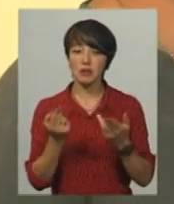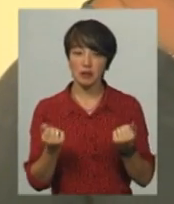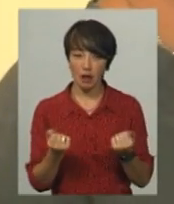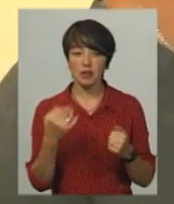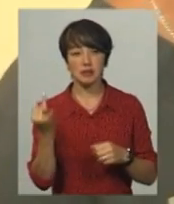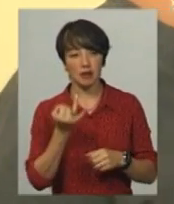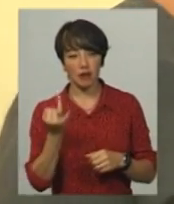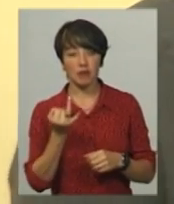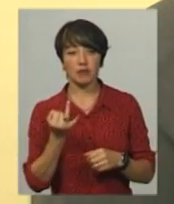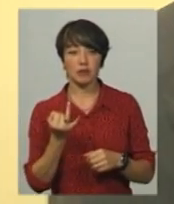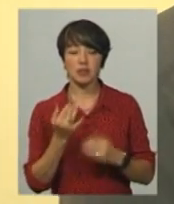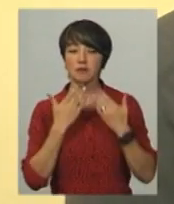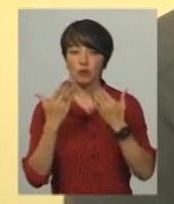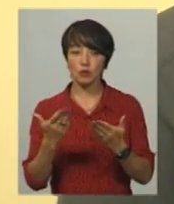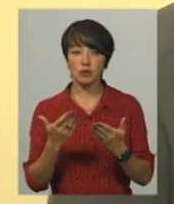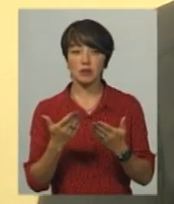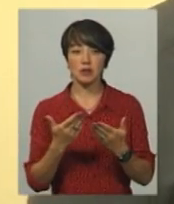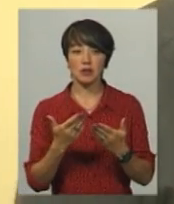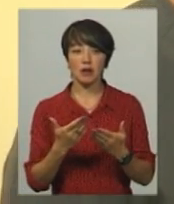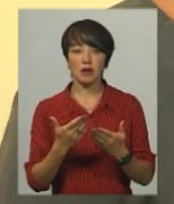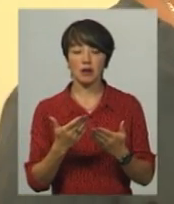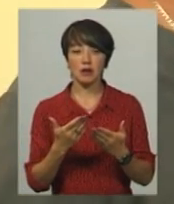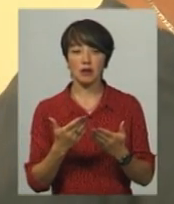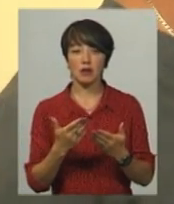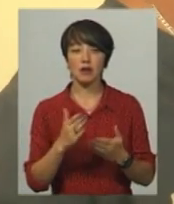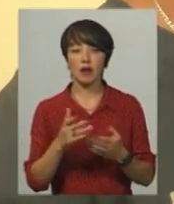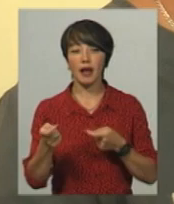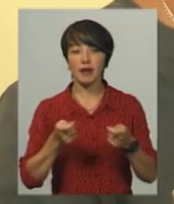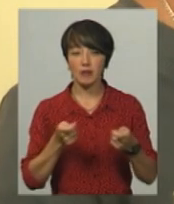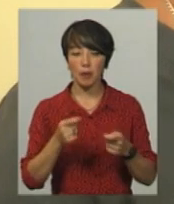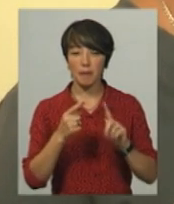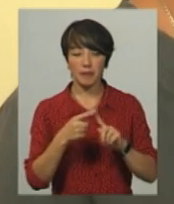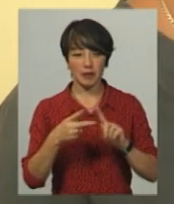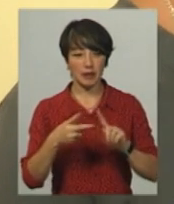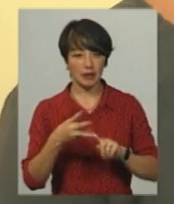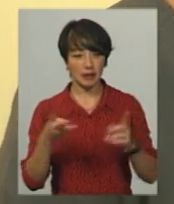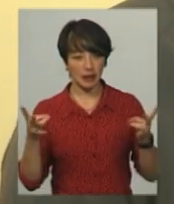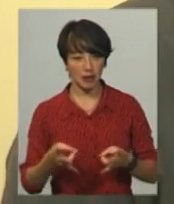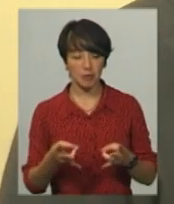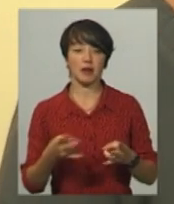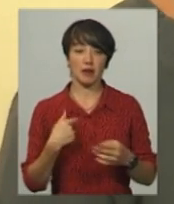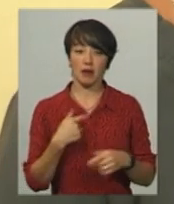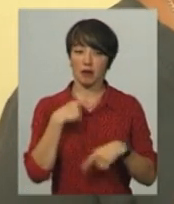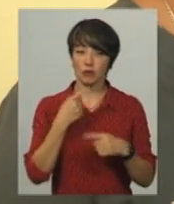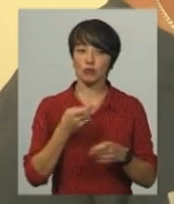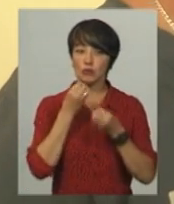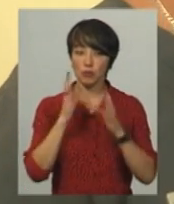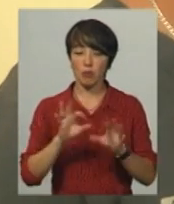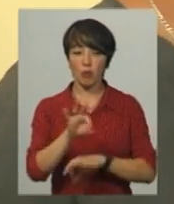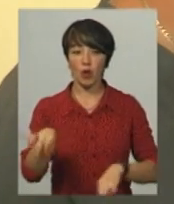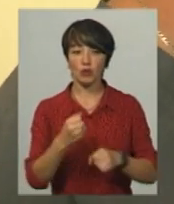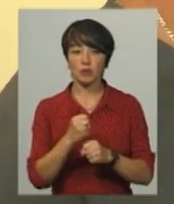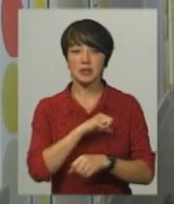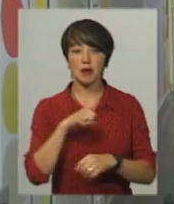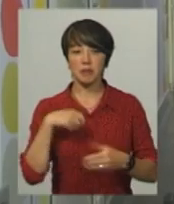нас зацікавило. Тому зі мною зв'язалась пані Галина. Вона сказала, що нам треба перше, друге, третє, четверте. Ну, я кажу, проект ми зробимо